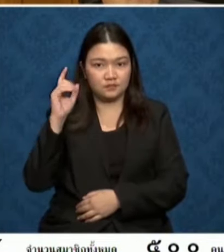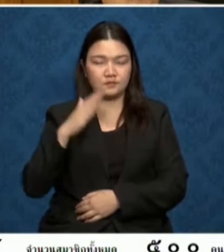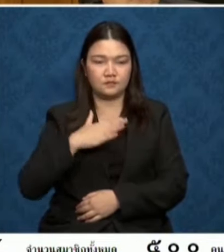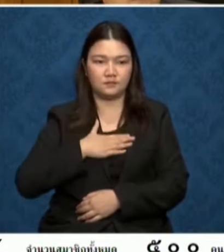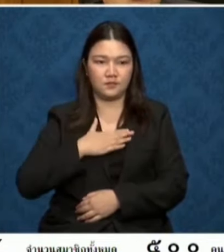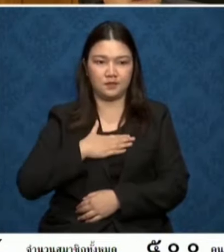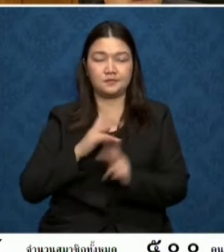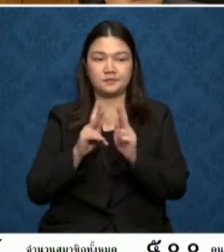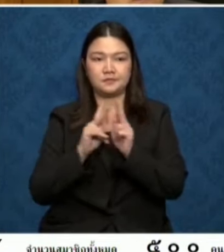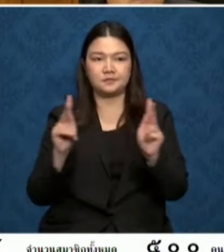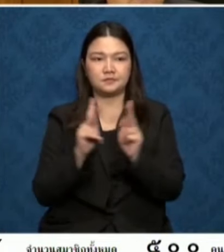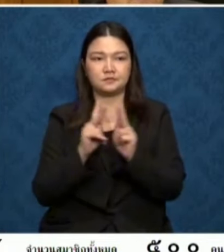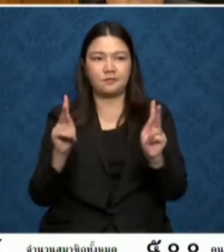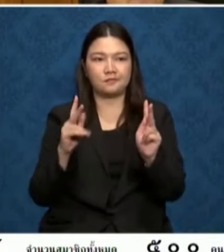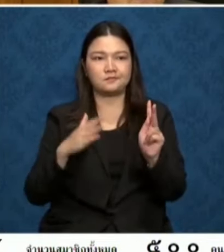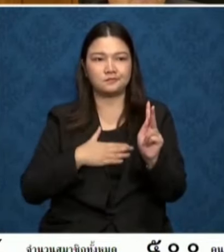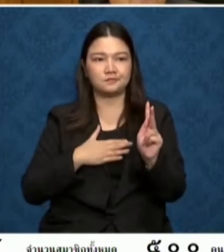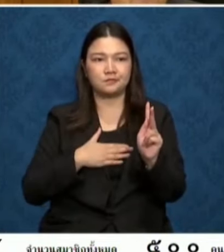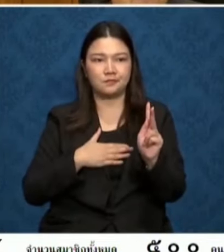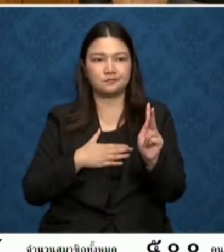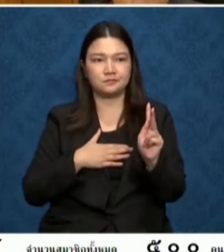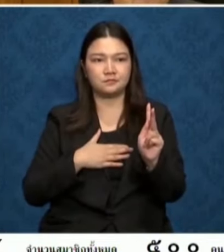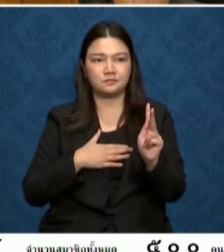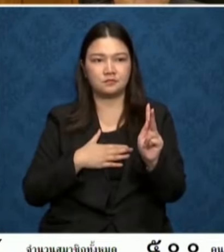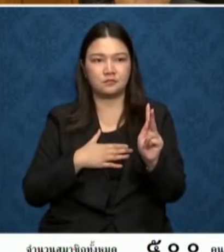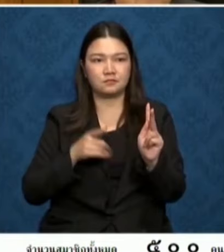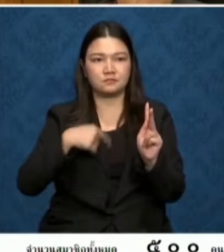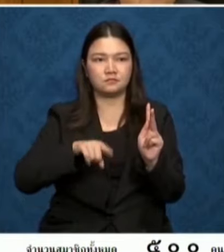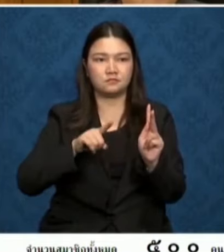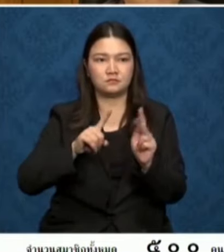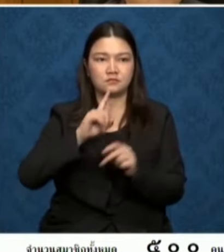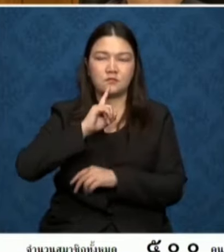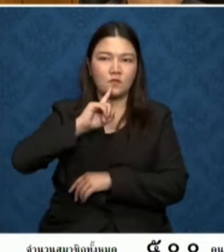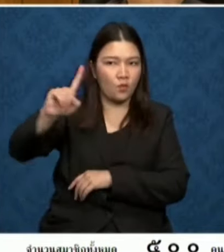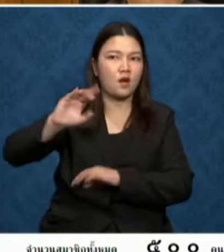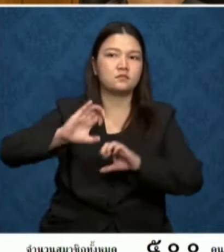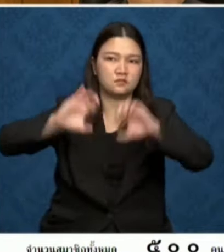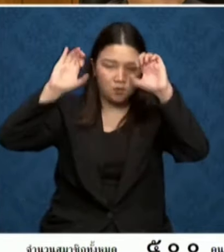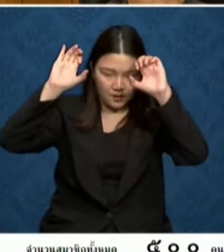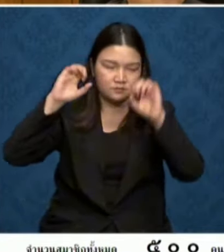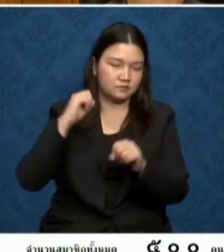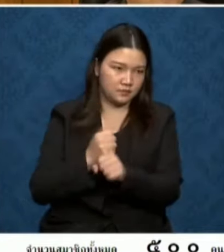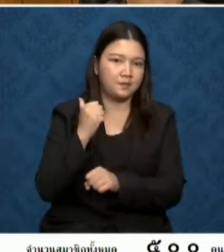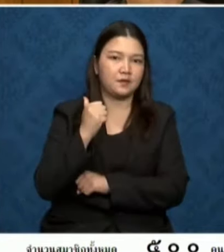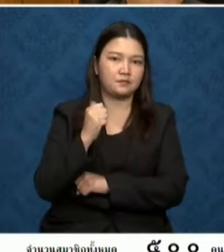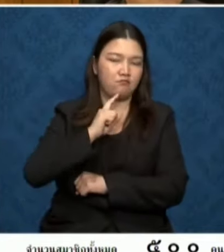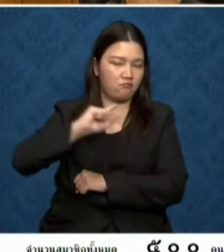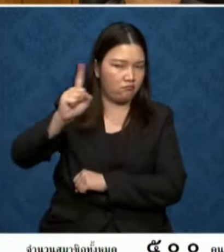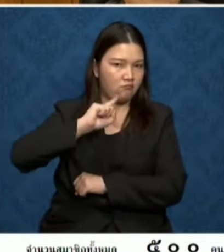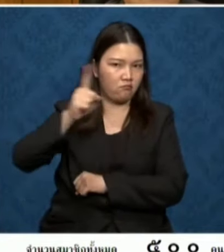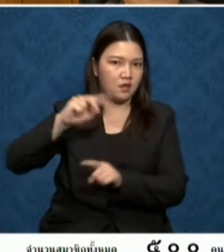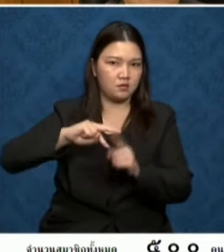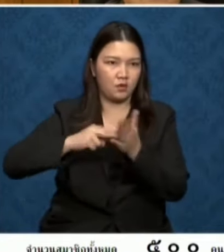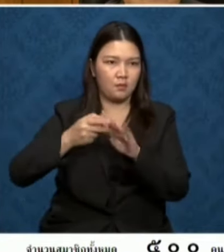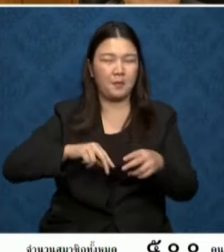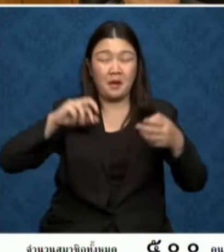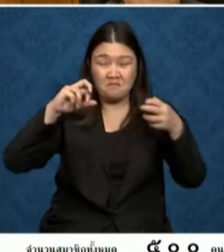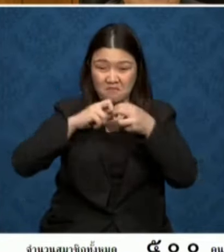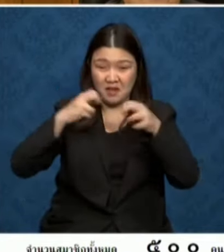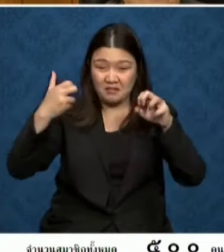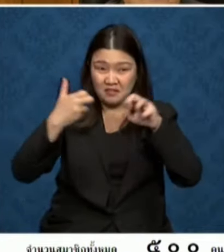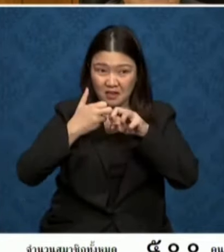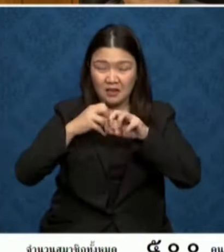ป็นกรรมธิการเนี่ยแต่การวิพากษ์วิจารณ์การทำงานของรัฐบาลเนี่ยเป็นสิ่งที่ทำได้ครับแต่การที่จะบอกว่าปัญหาทุกอย่างเนี่ยมัน